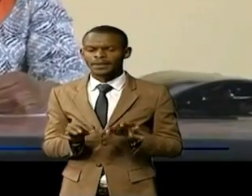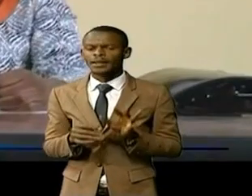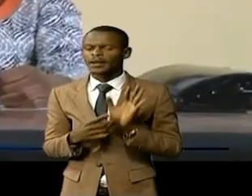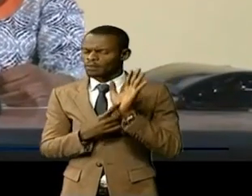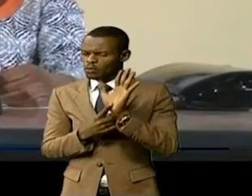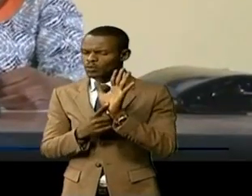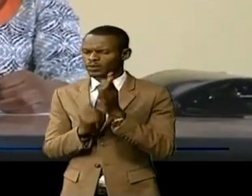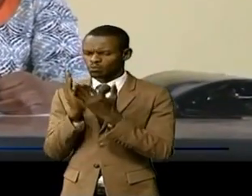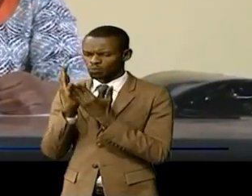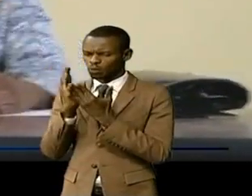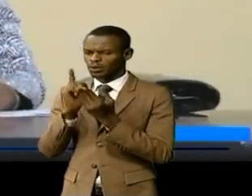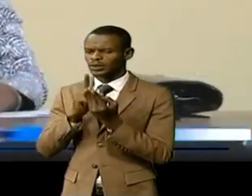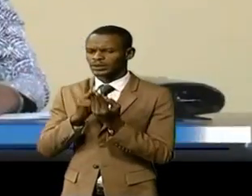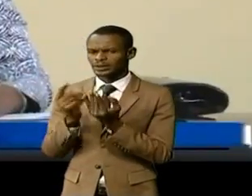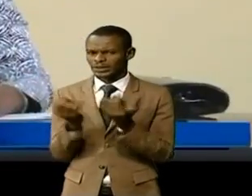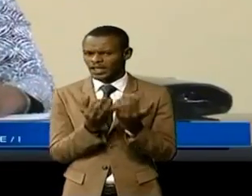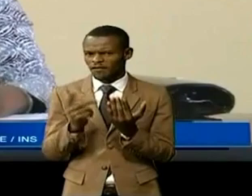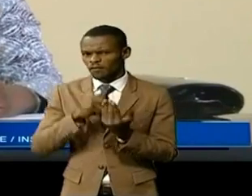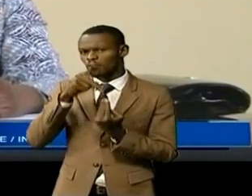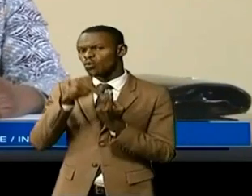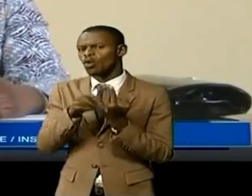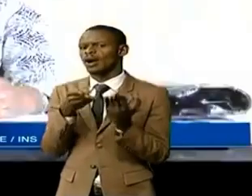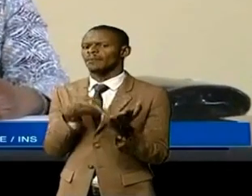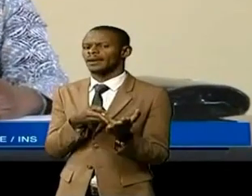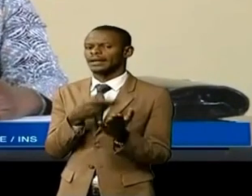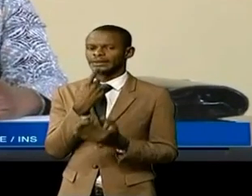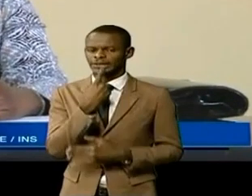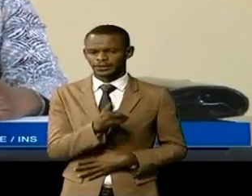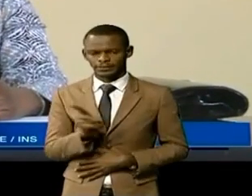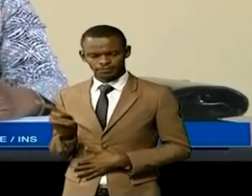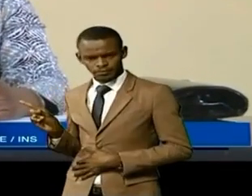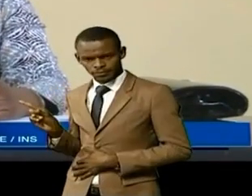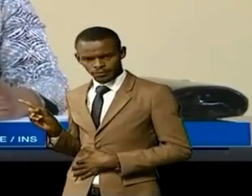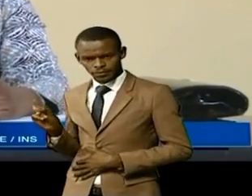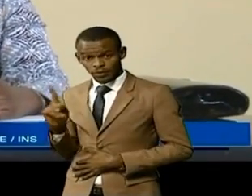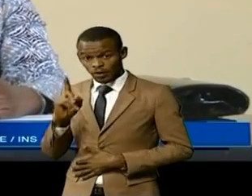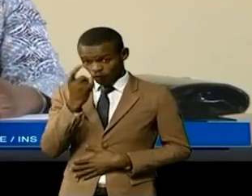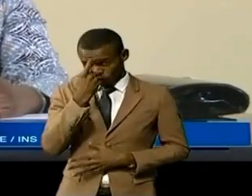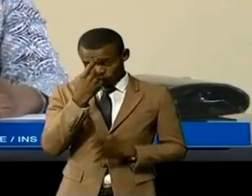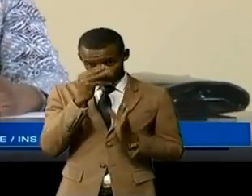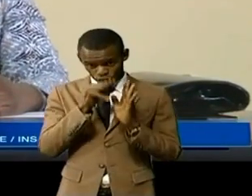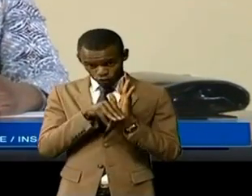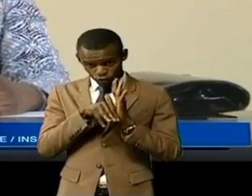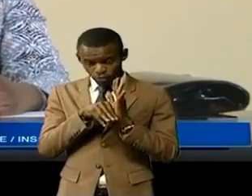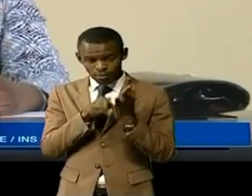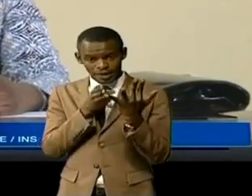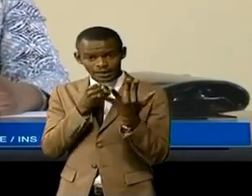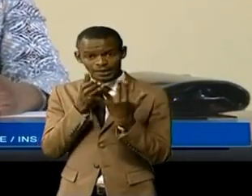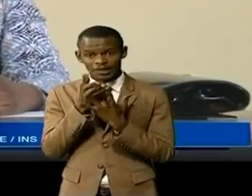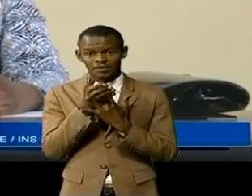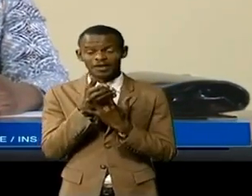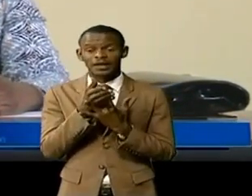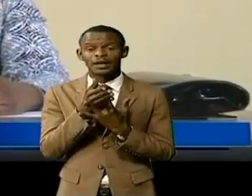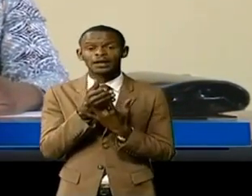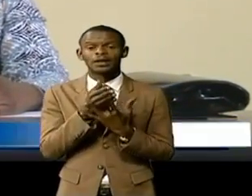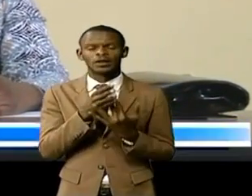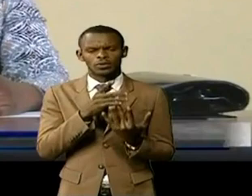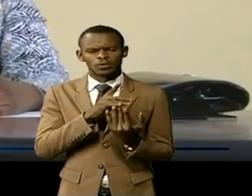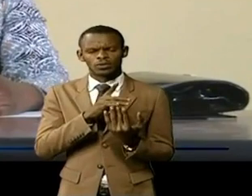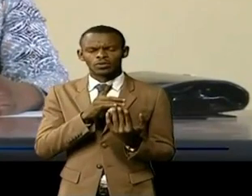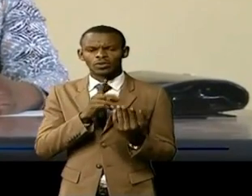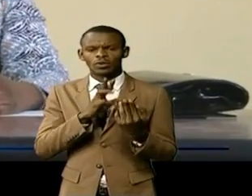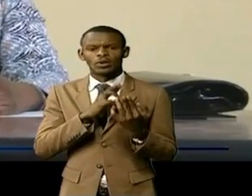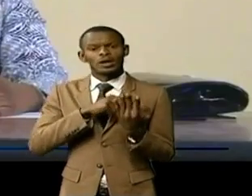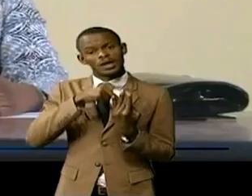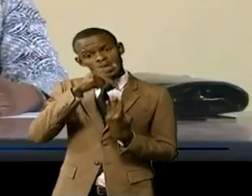Le gouvernement, à travers la vision du président de la République, accorde à cette importante